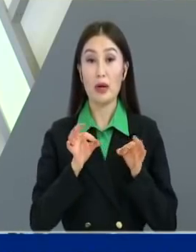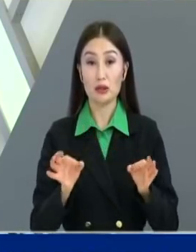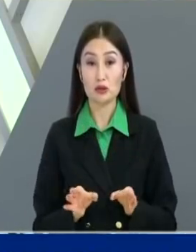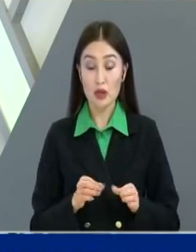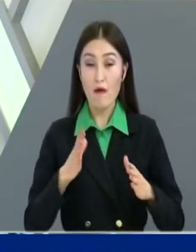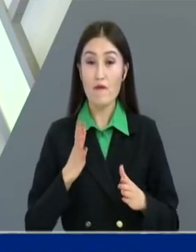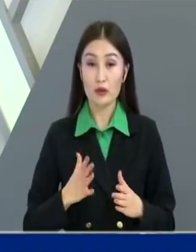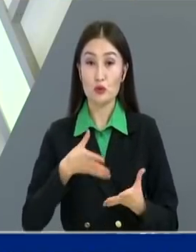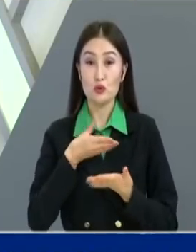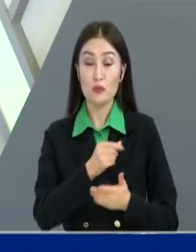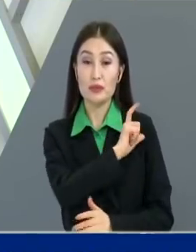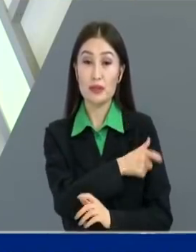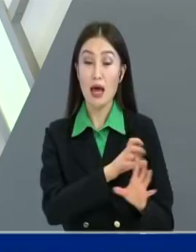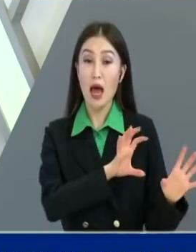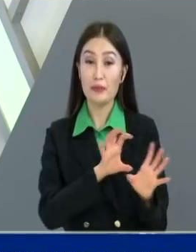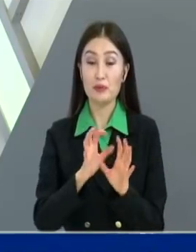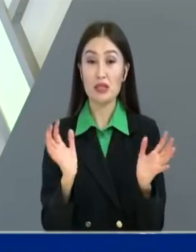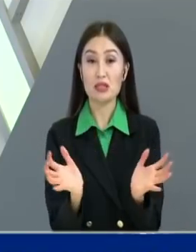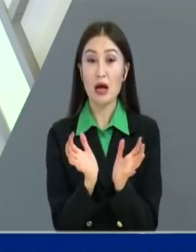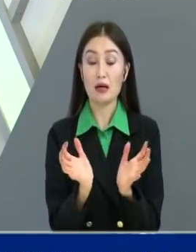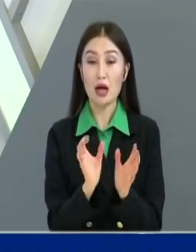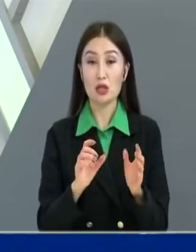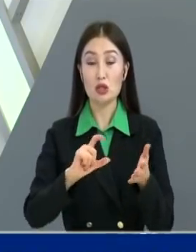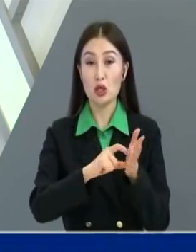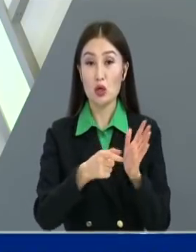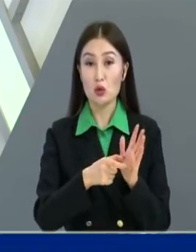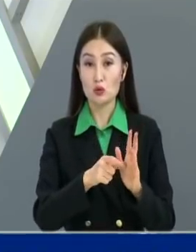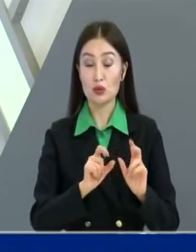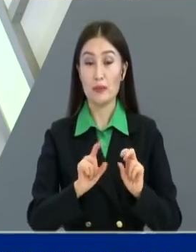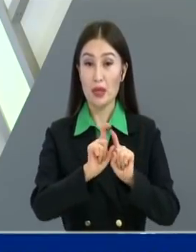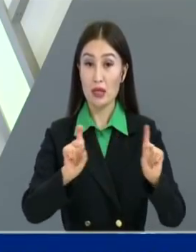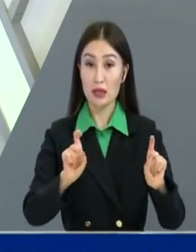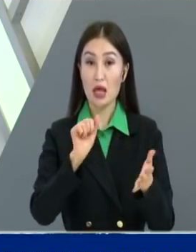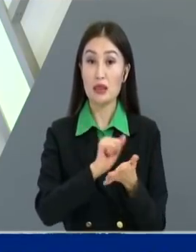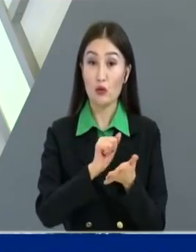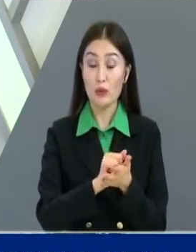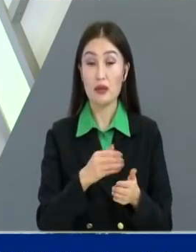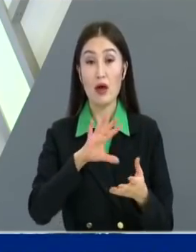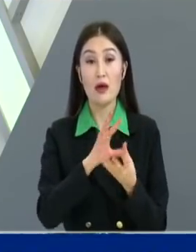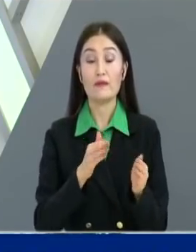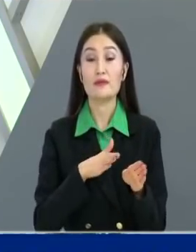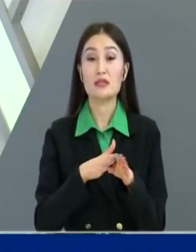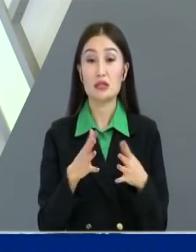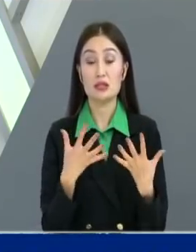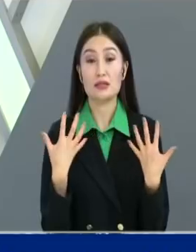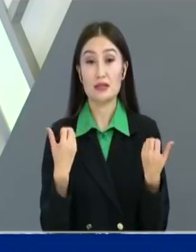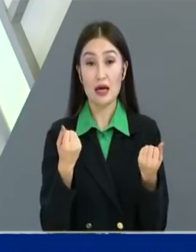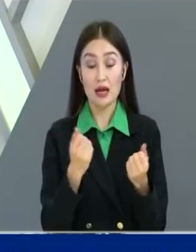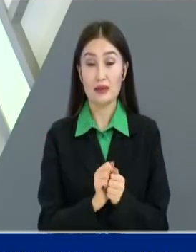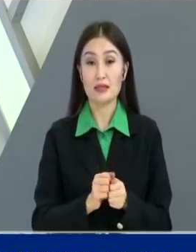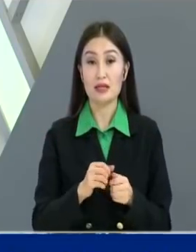собственными силами обеспечивать сохранность служебных зданий и документов. Имущество находится в целости и